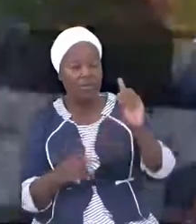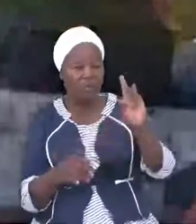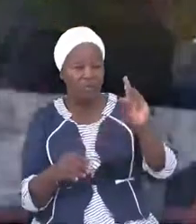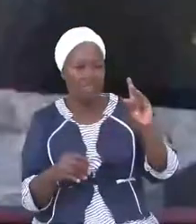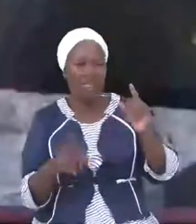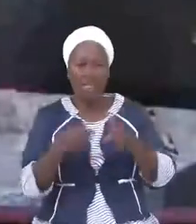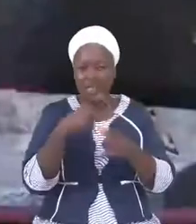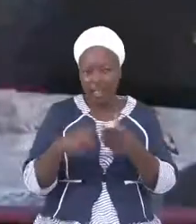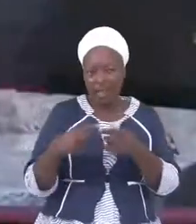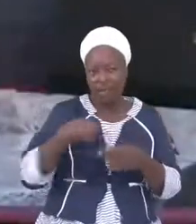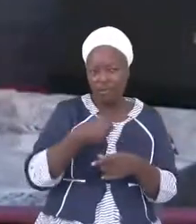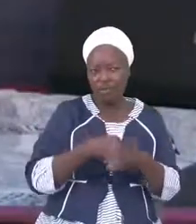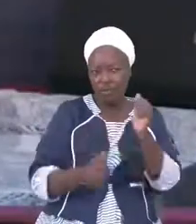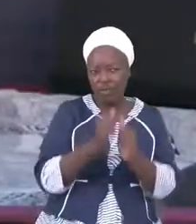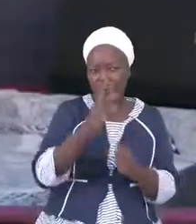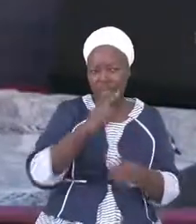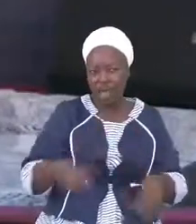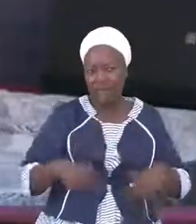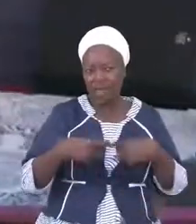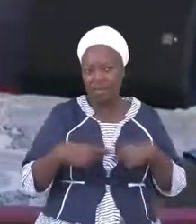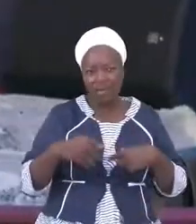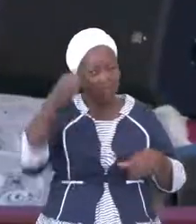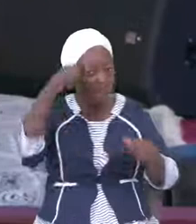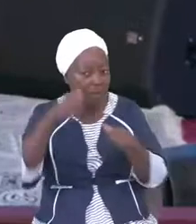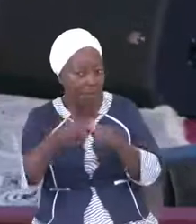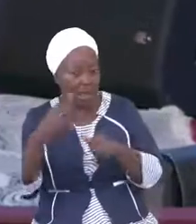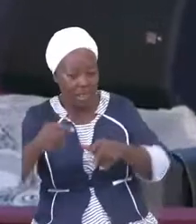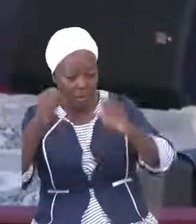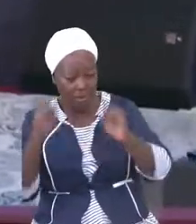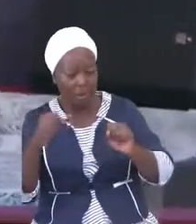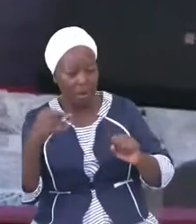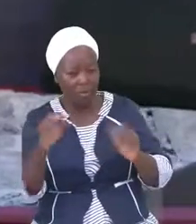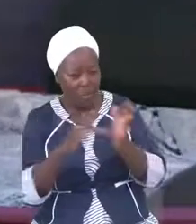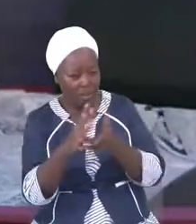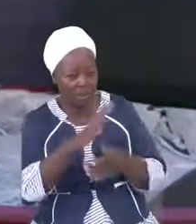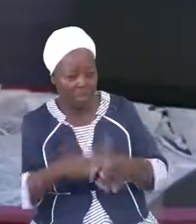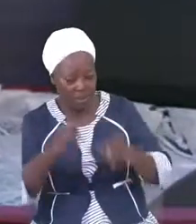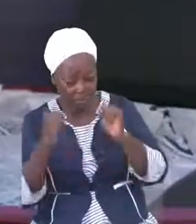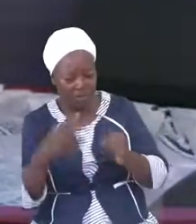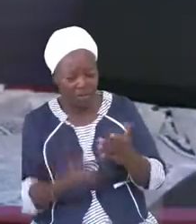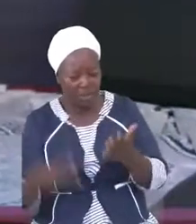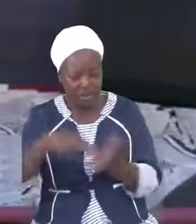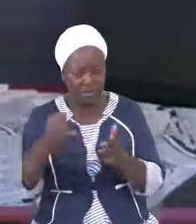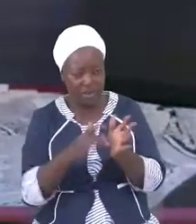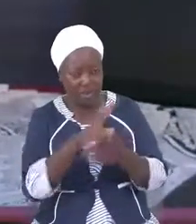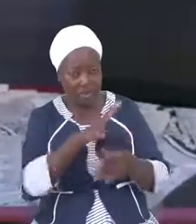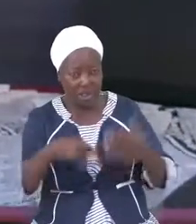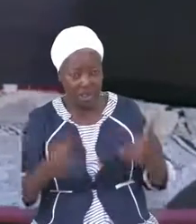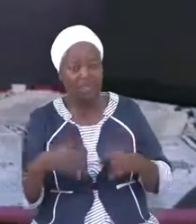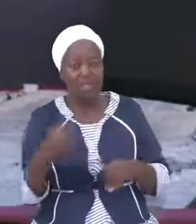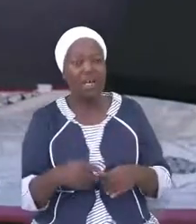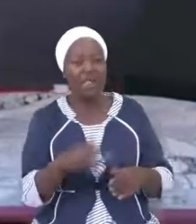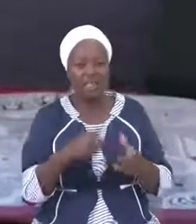vivants, c'est par la puissance de la résurrection de Jésus, les morts seront ressuscités